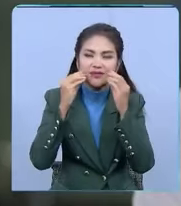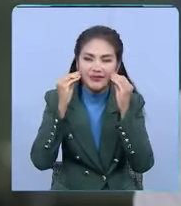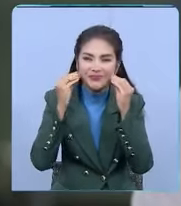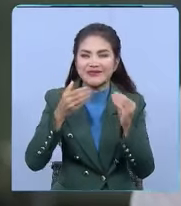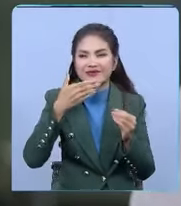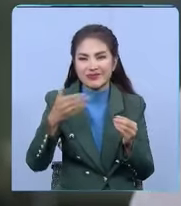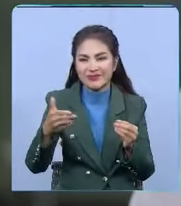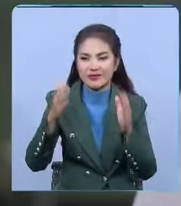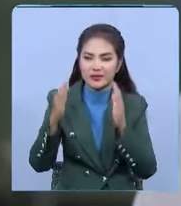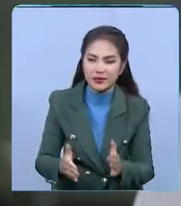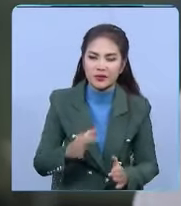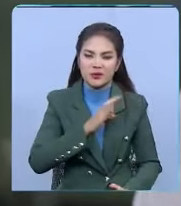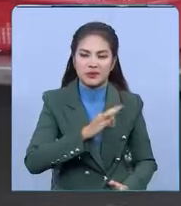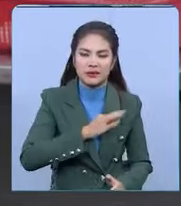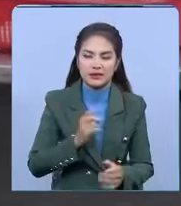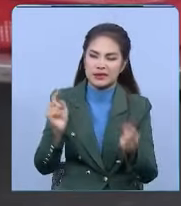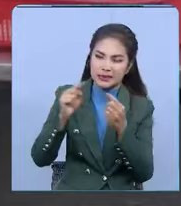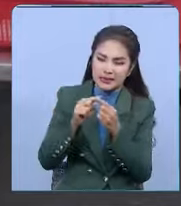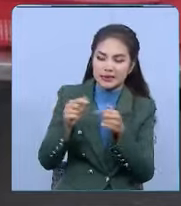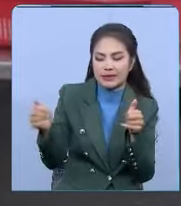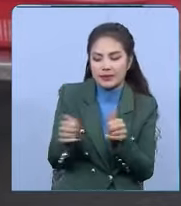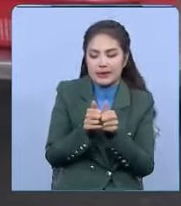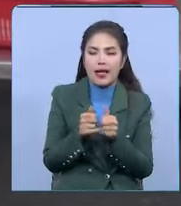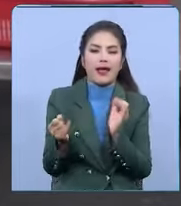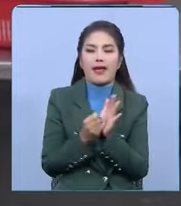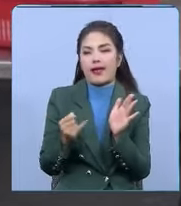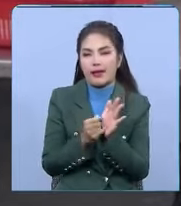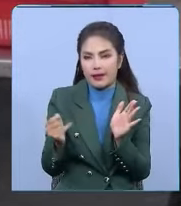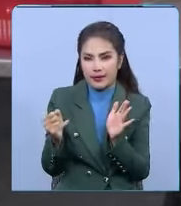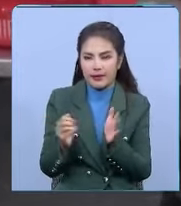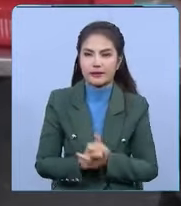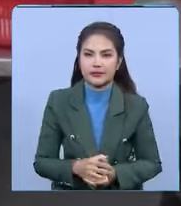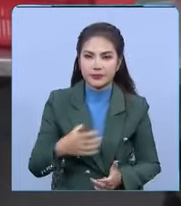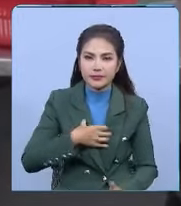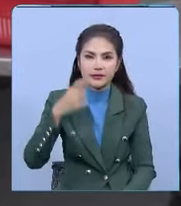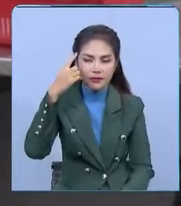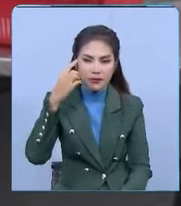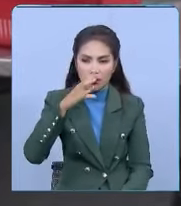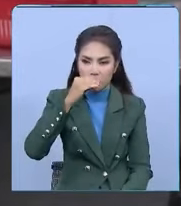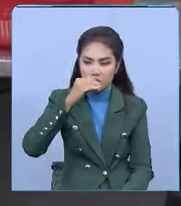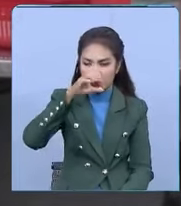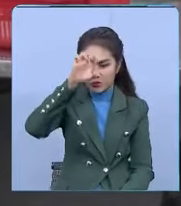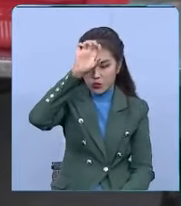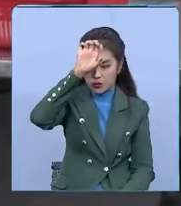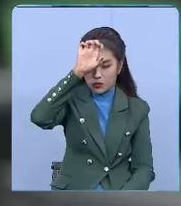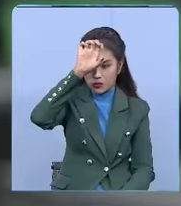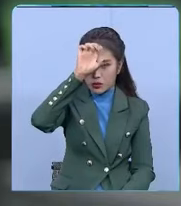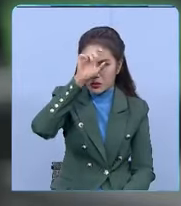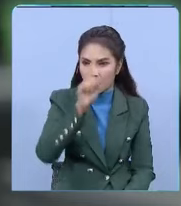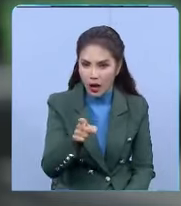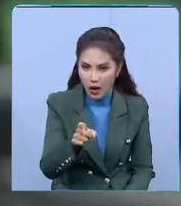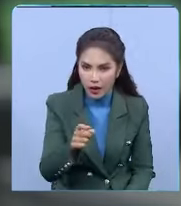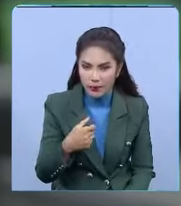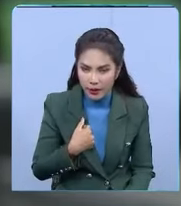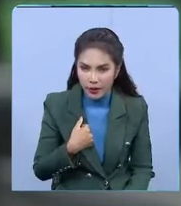เลยรู้สึกว่าเข้าถึงง่ายไม่กลัวผมก็เลยอยากรู้อย่างนึงฮะว่าท่านเคยดุใครไหมฮะมีเคยโกรธใครหรือเคยดุใครไหม ผมเป็นท